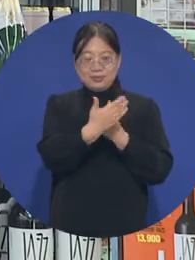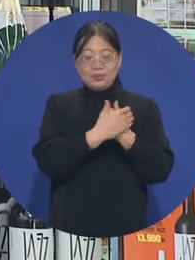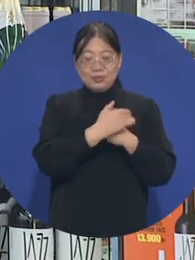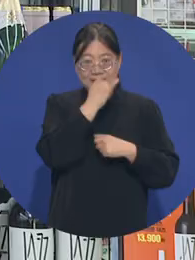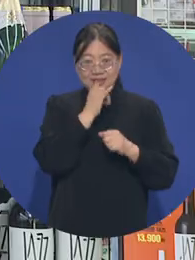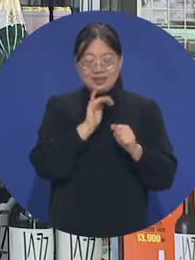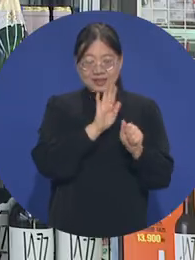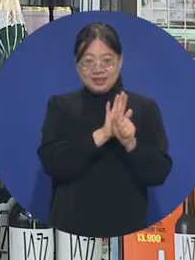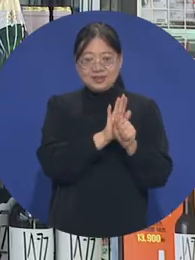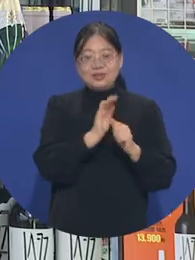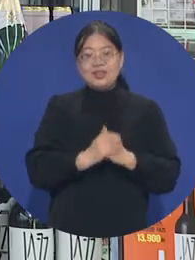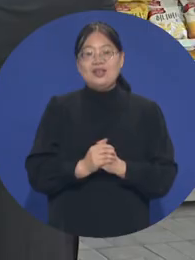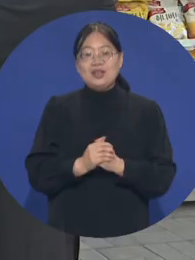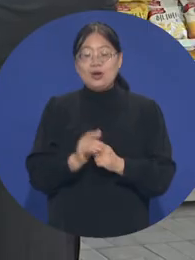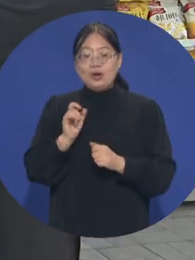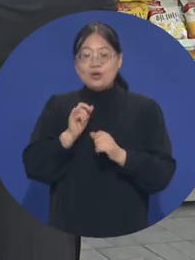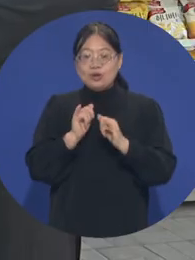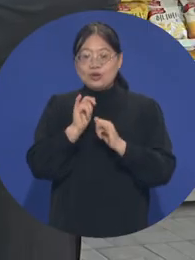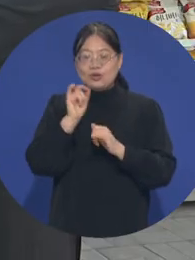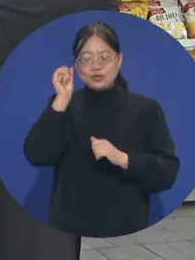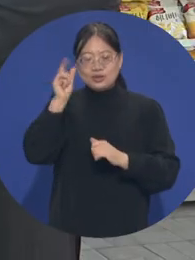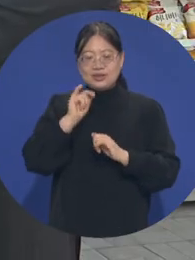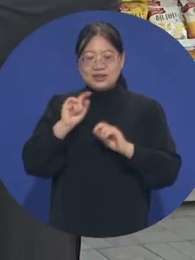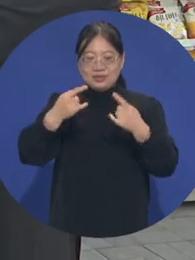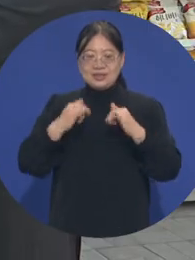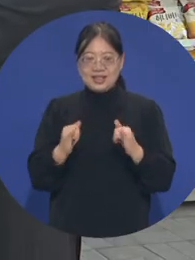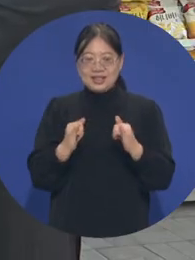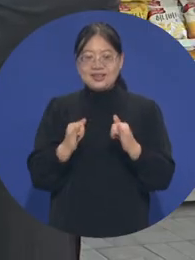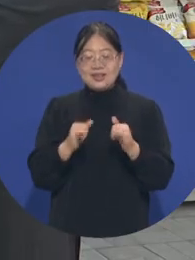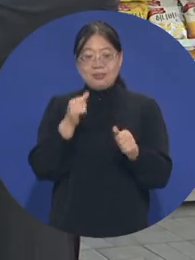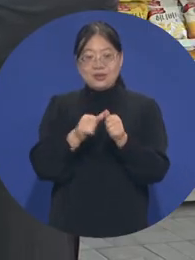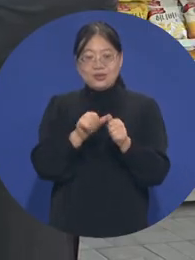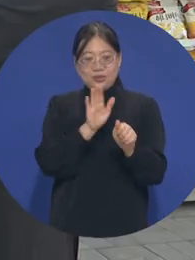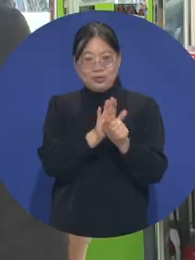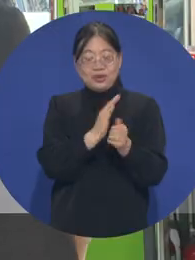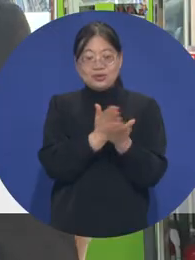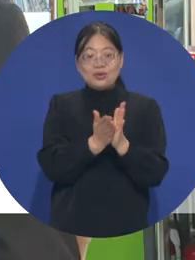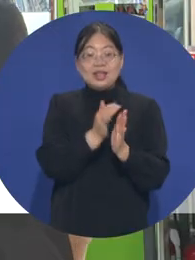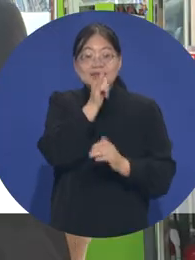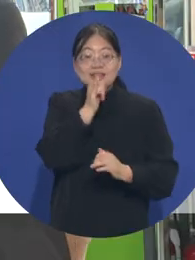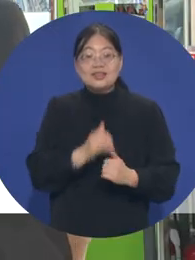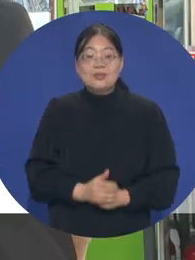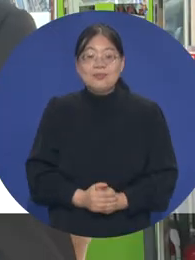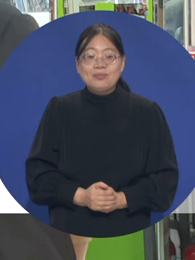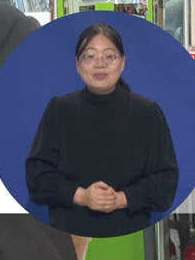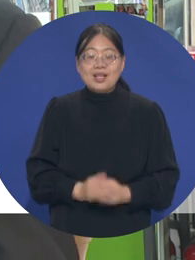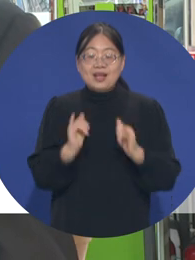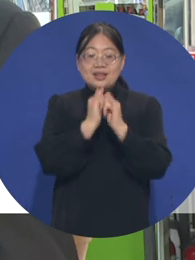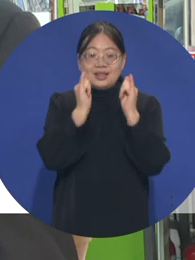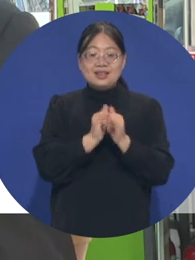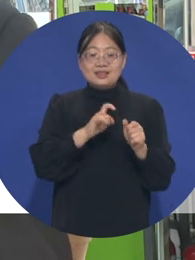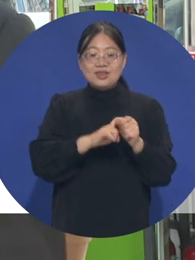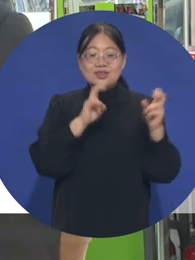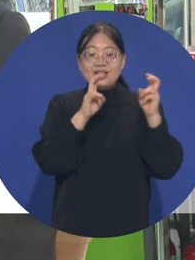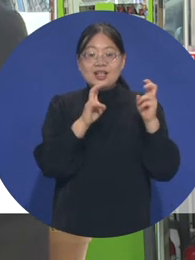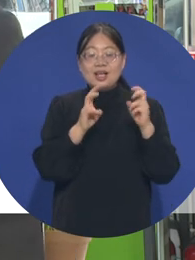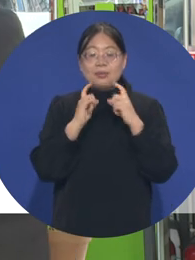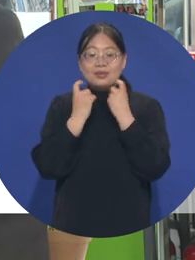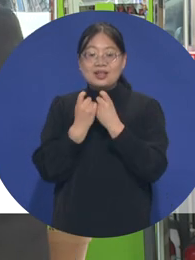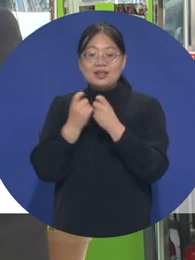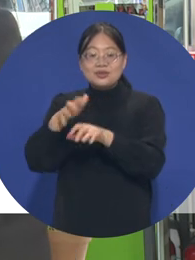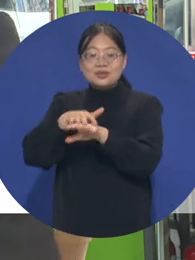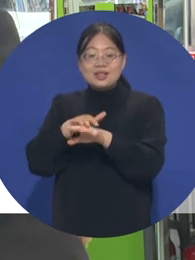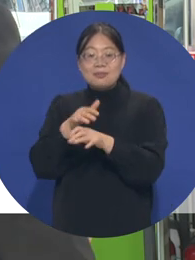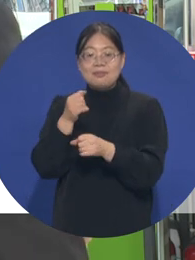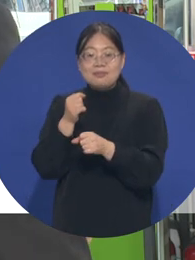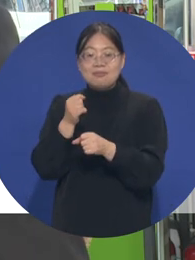우수 참여자에게 취창업 혜택과 본사 멘토링을 지원합니다. 사회적 기업과 민간 조직이 만날 수 있는 기회가